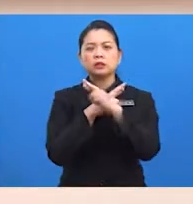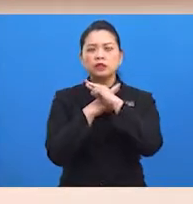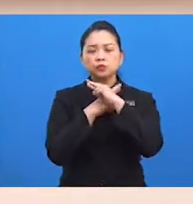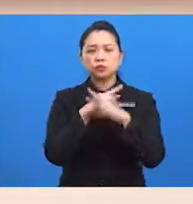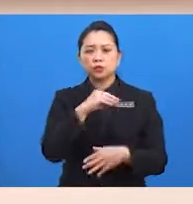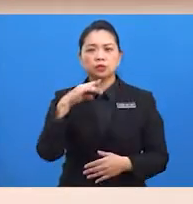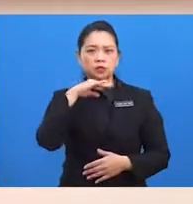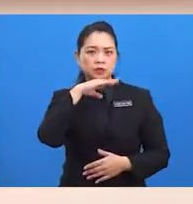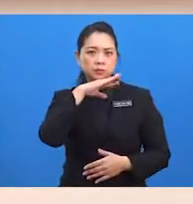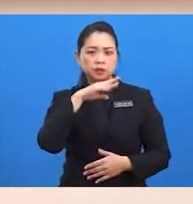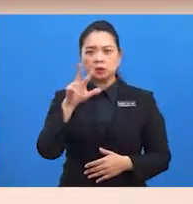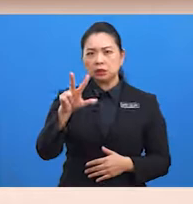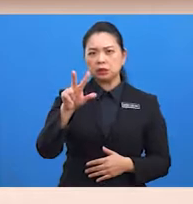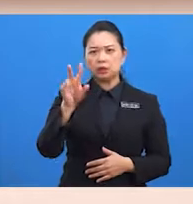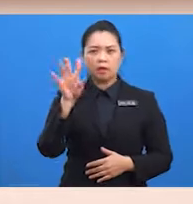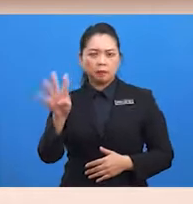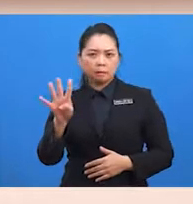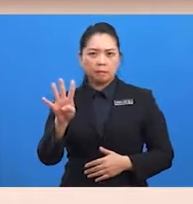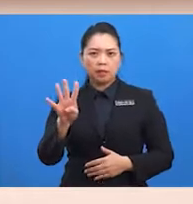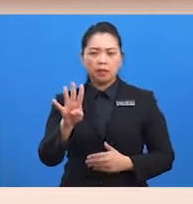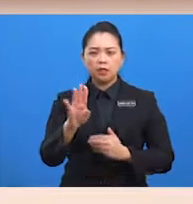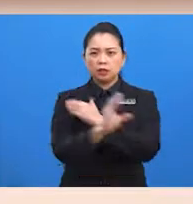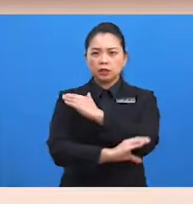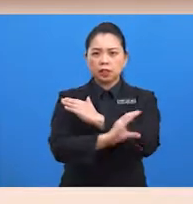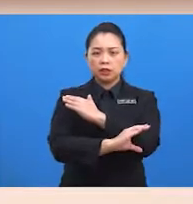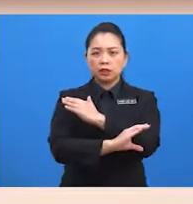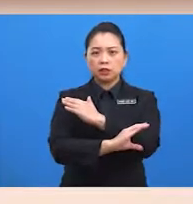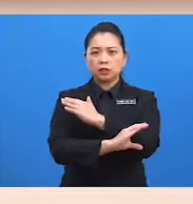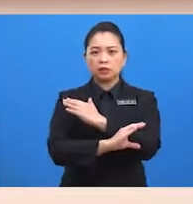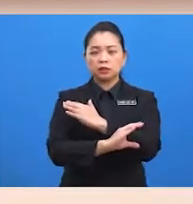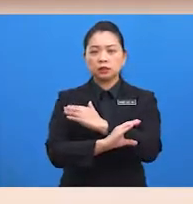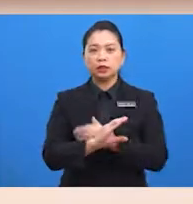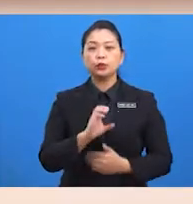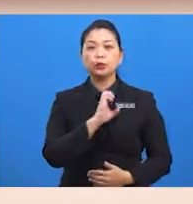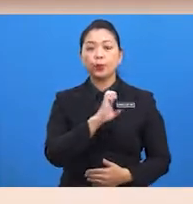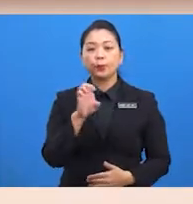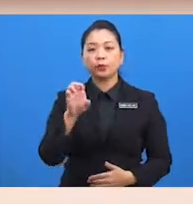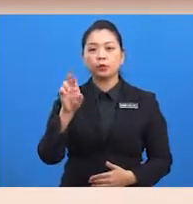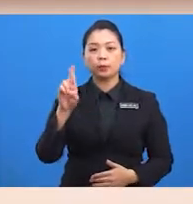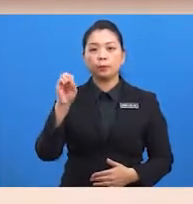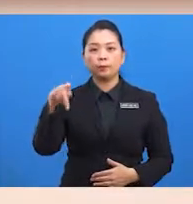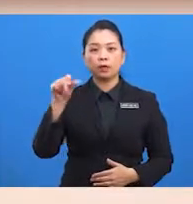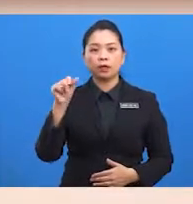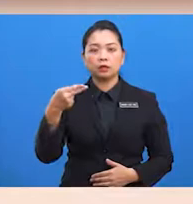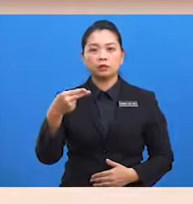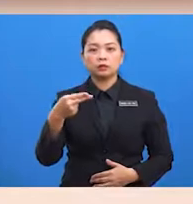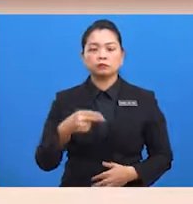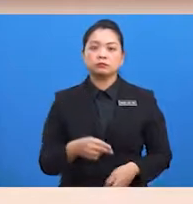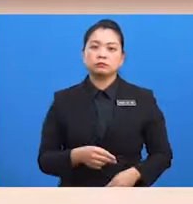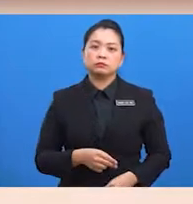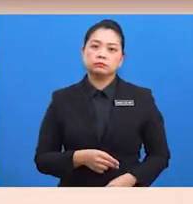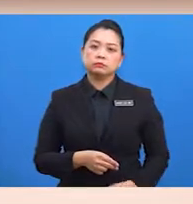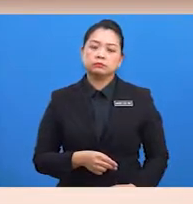sehingga tigaperempat negara di Eropa dengan ukraine setegar akhirnya di belarus dan